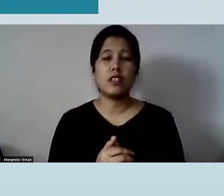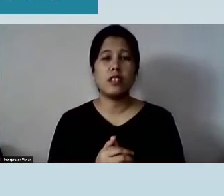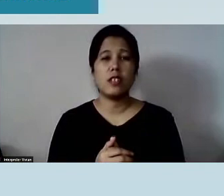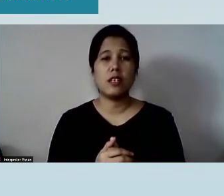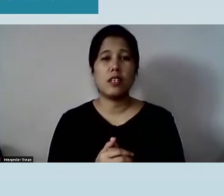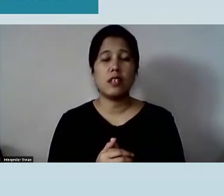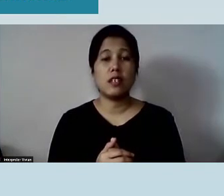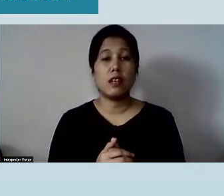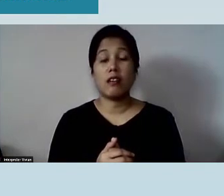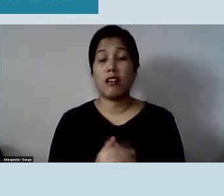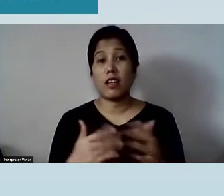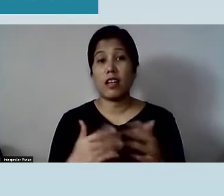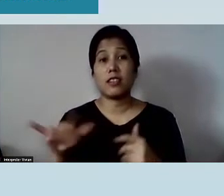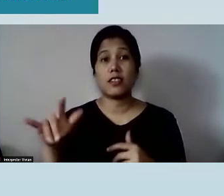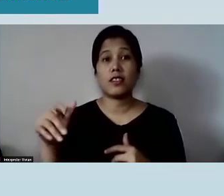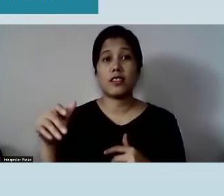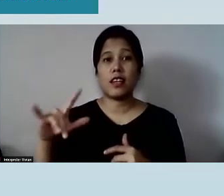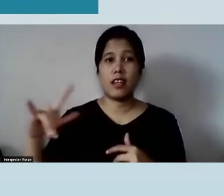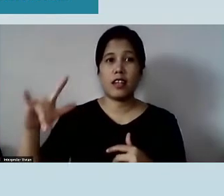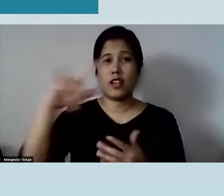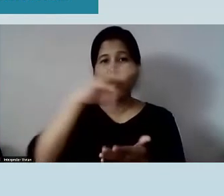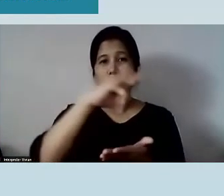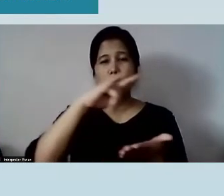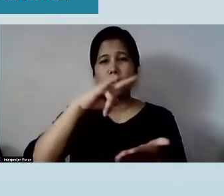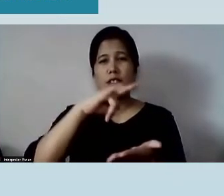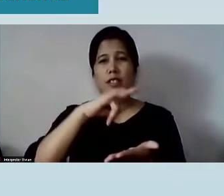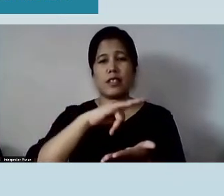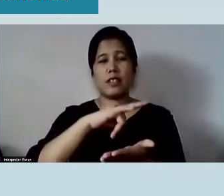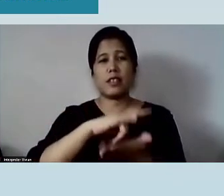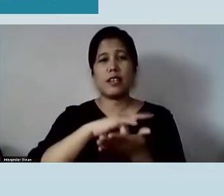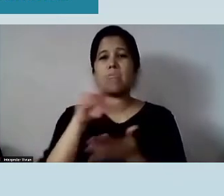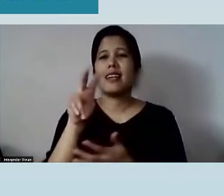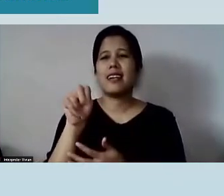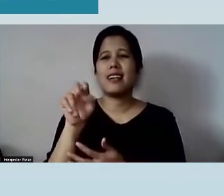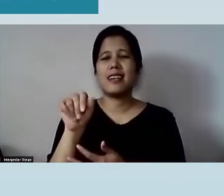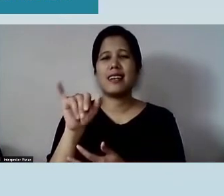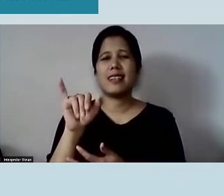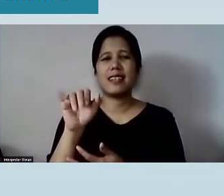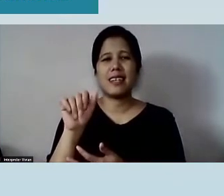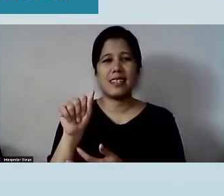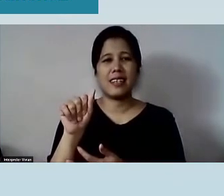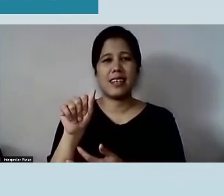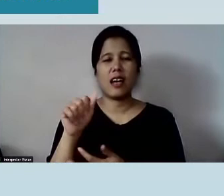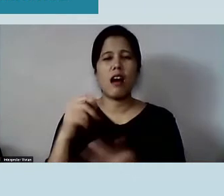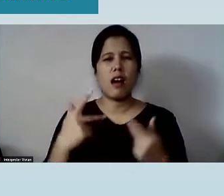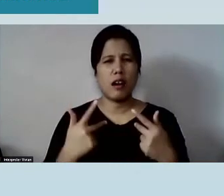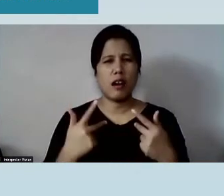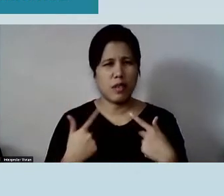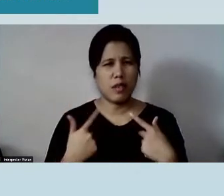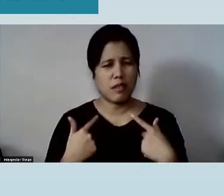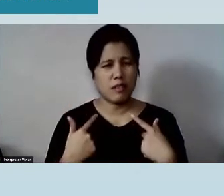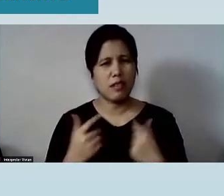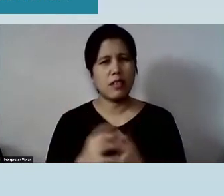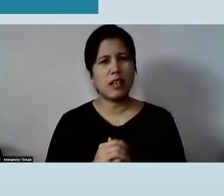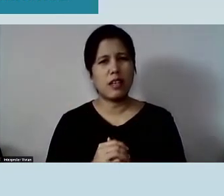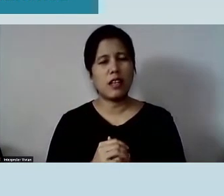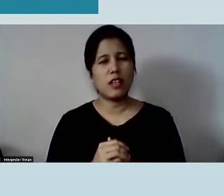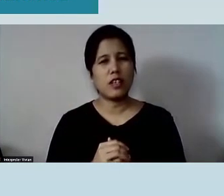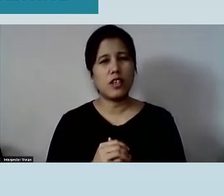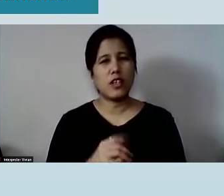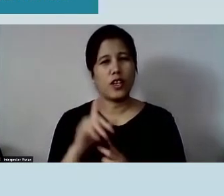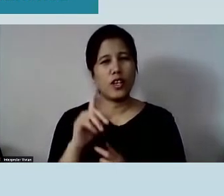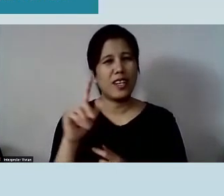mga airports natin, yan, lalo na dito sa NAIA, meron na dyan mga